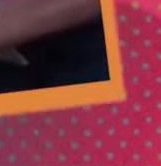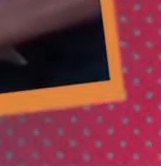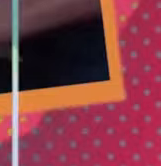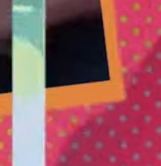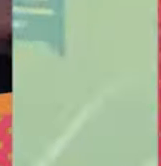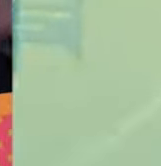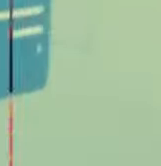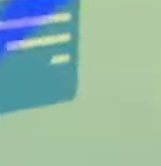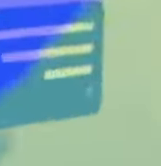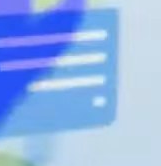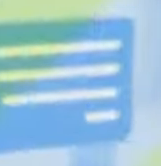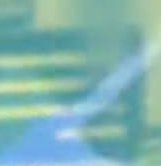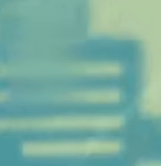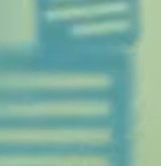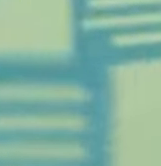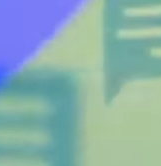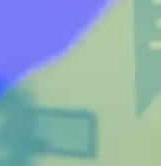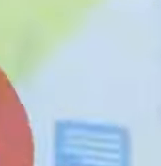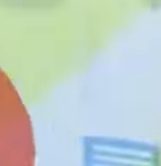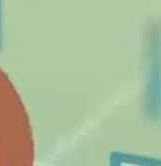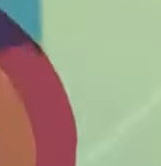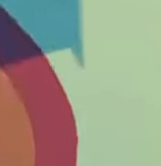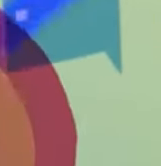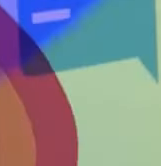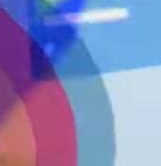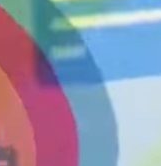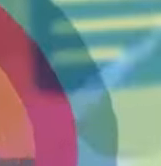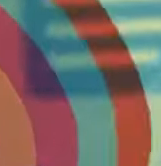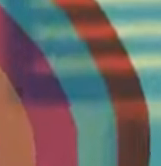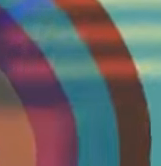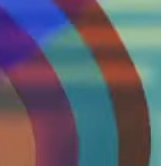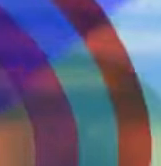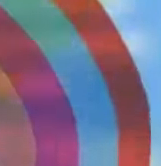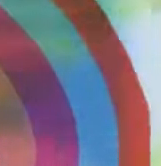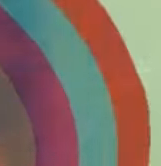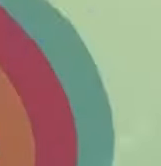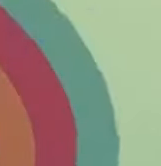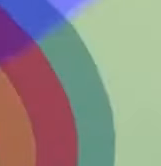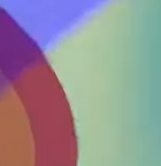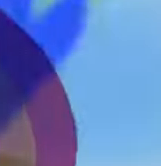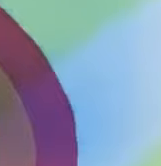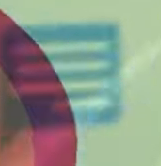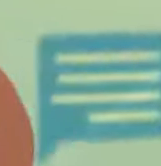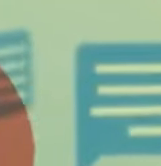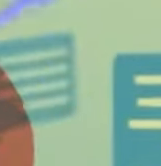too. Let's spread more awesome, wholesome content out there. Make your day!